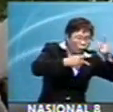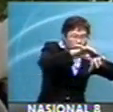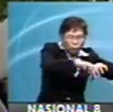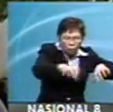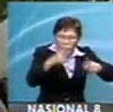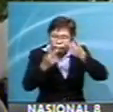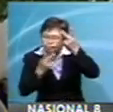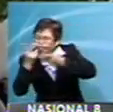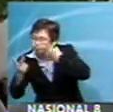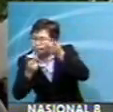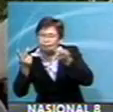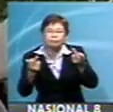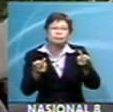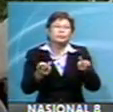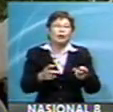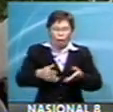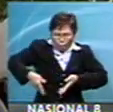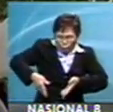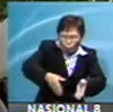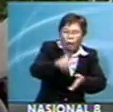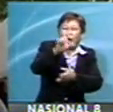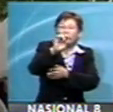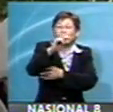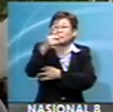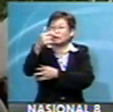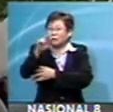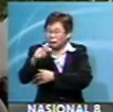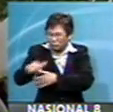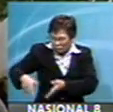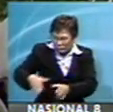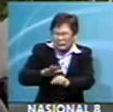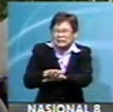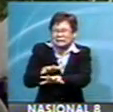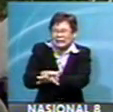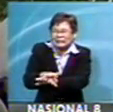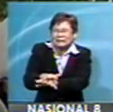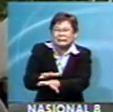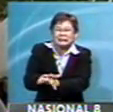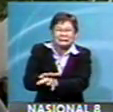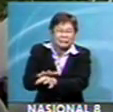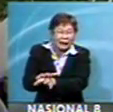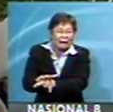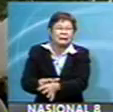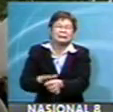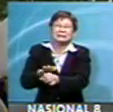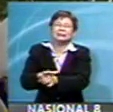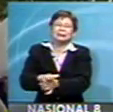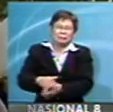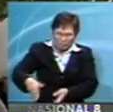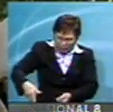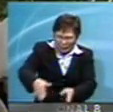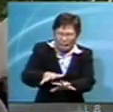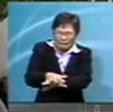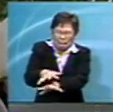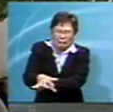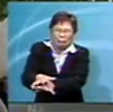kalau ada pun longkang, ya, bersumbat, kalau ada pun parit tersumbat, cuba kita